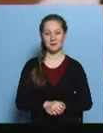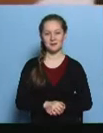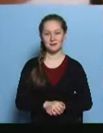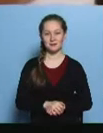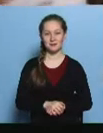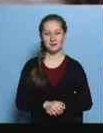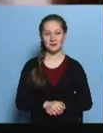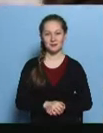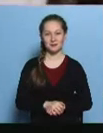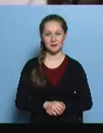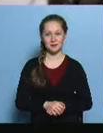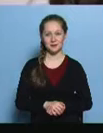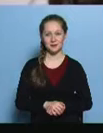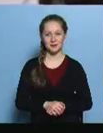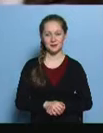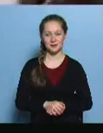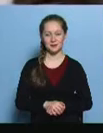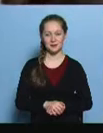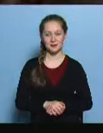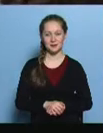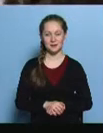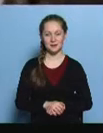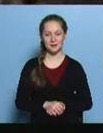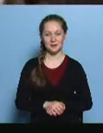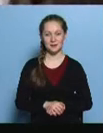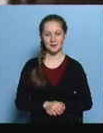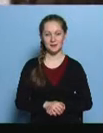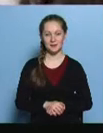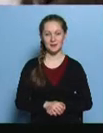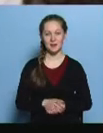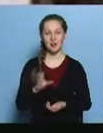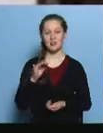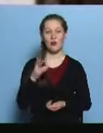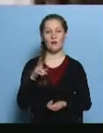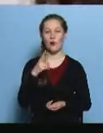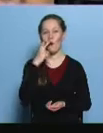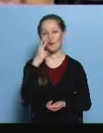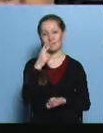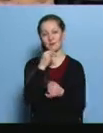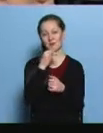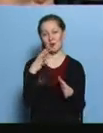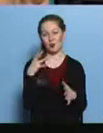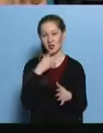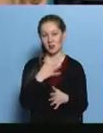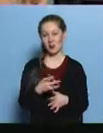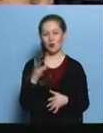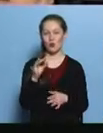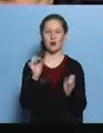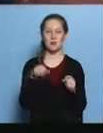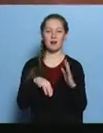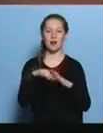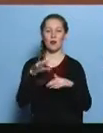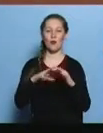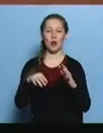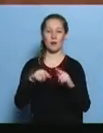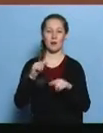Нос, брови, шапка. Здравствуйте. Софья увидеть Деда Мороза не может, зато сегодня смогла руками